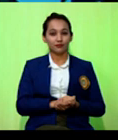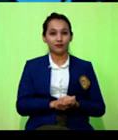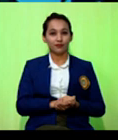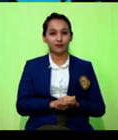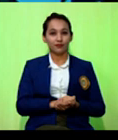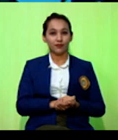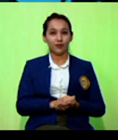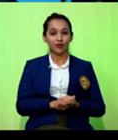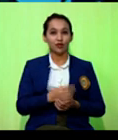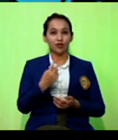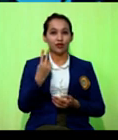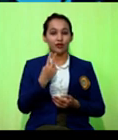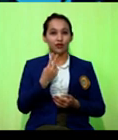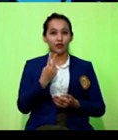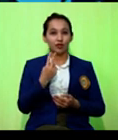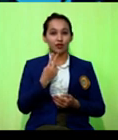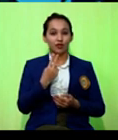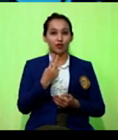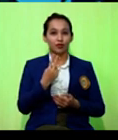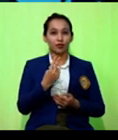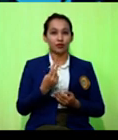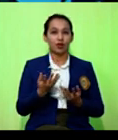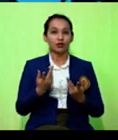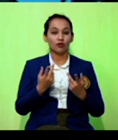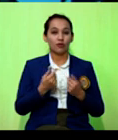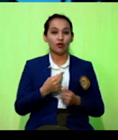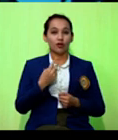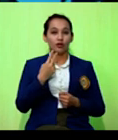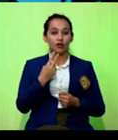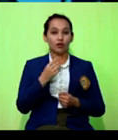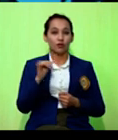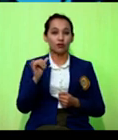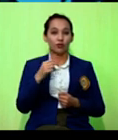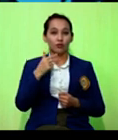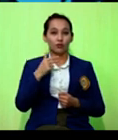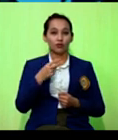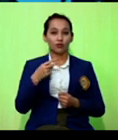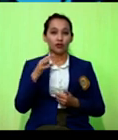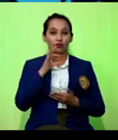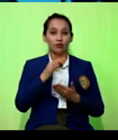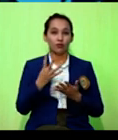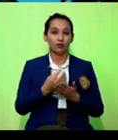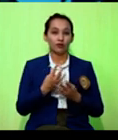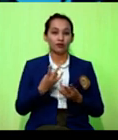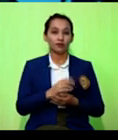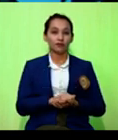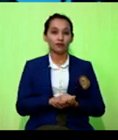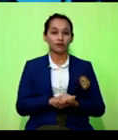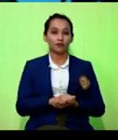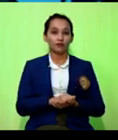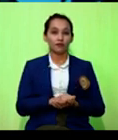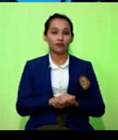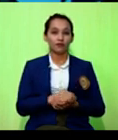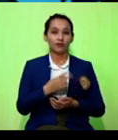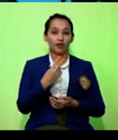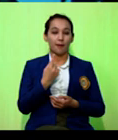Ana endi 2-chi usulimda 2 va 30 sonlarning ko'paytmasini topar edik. 2 1